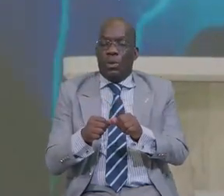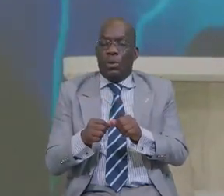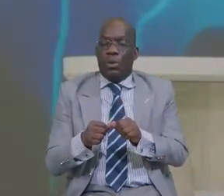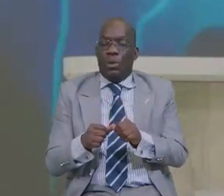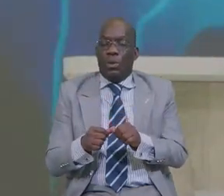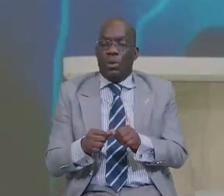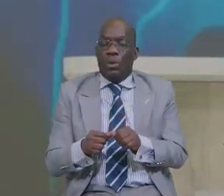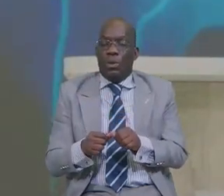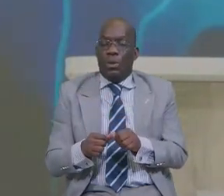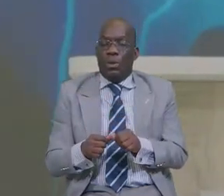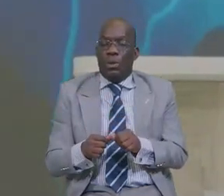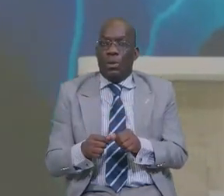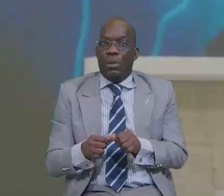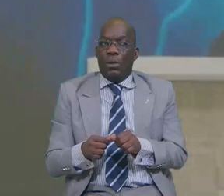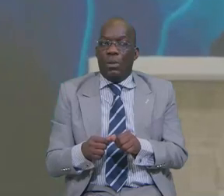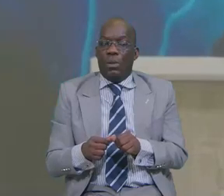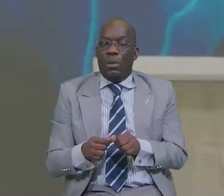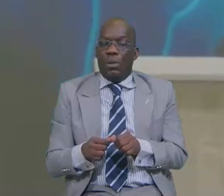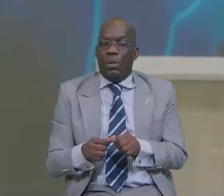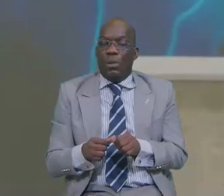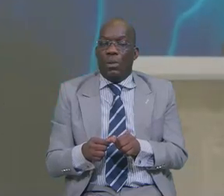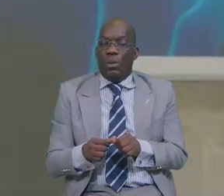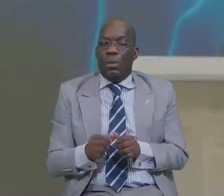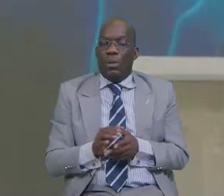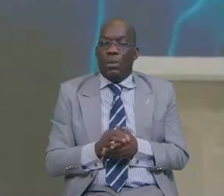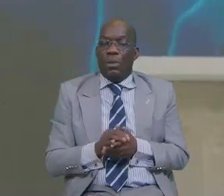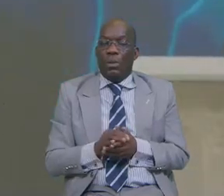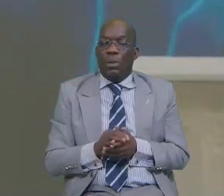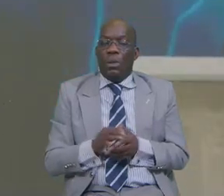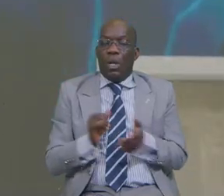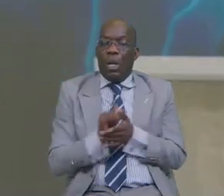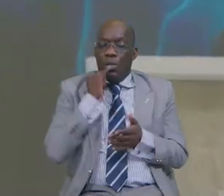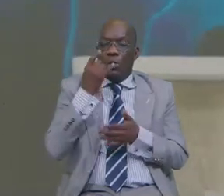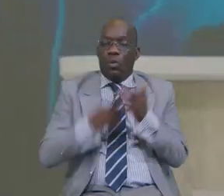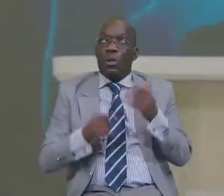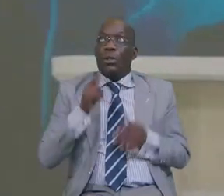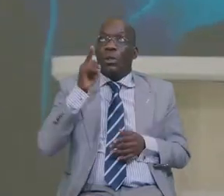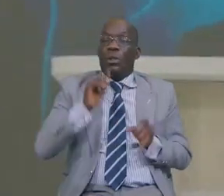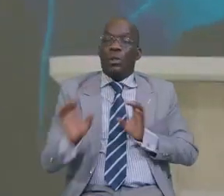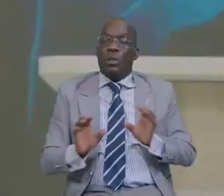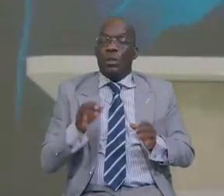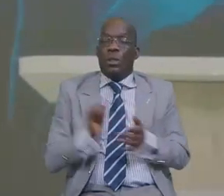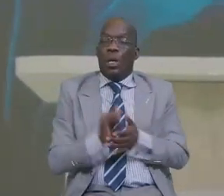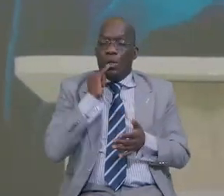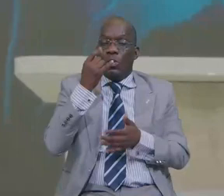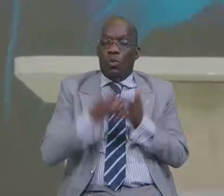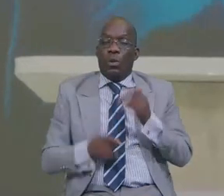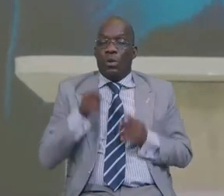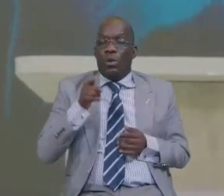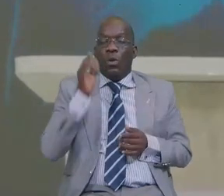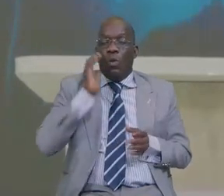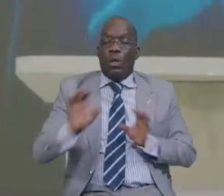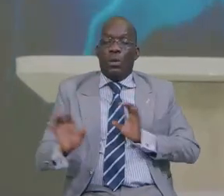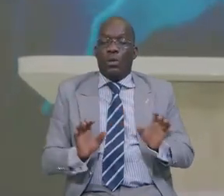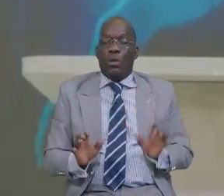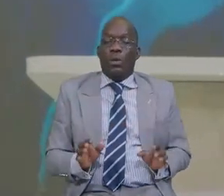le maintien de la santé pour les malades mentaux. C'est ce qu'il a fait. Et c'est ce que tu vas faire.